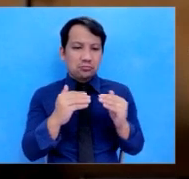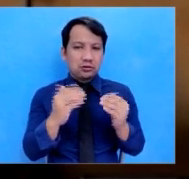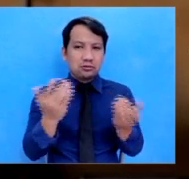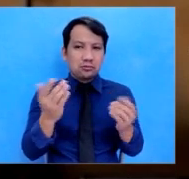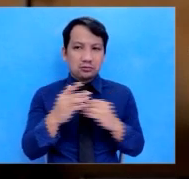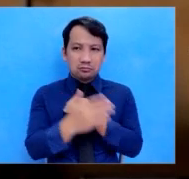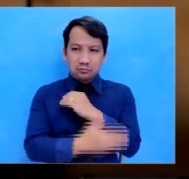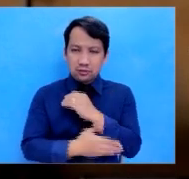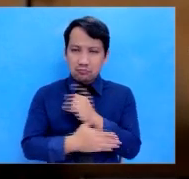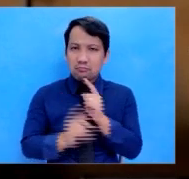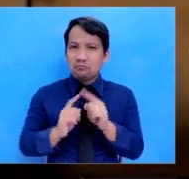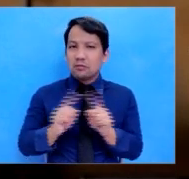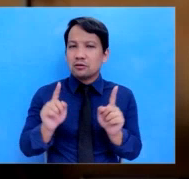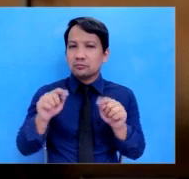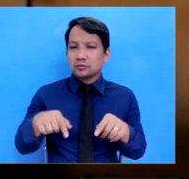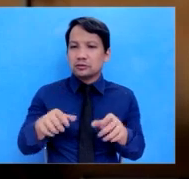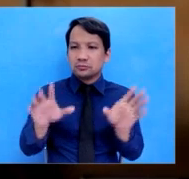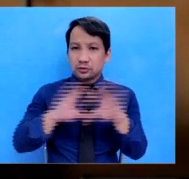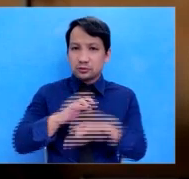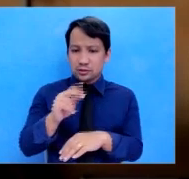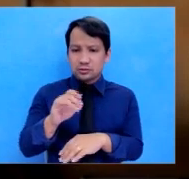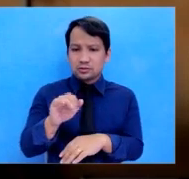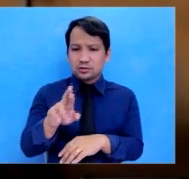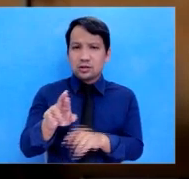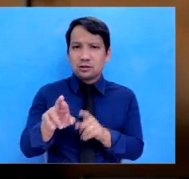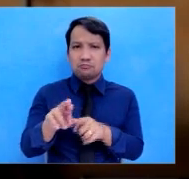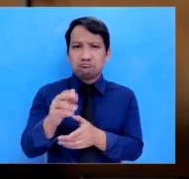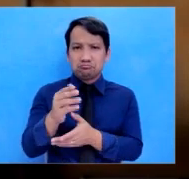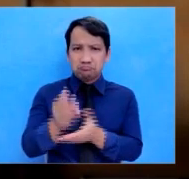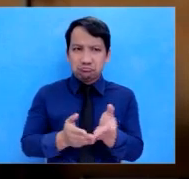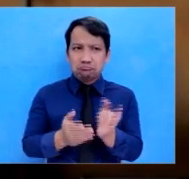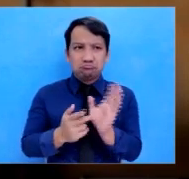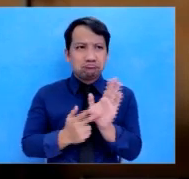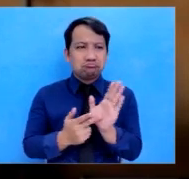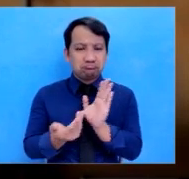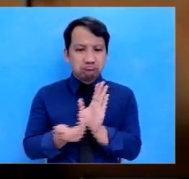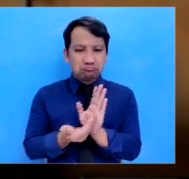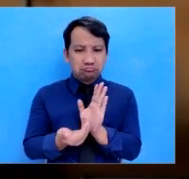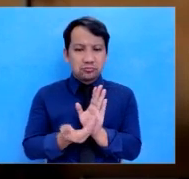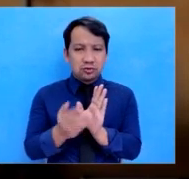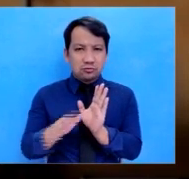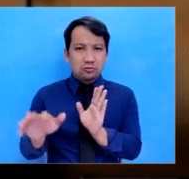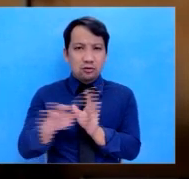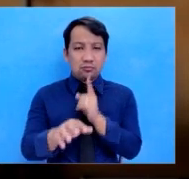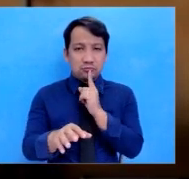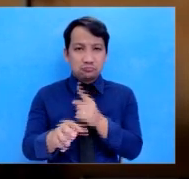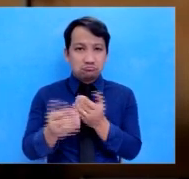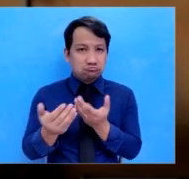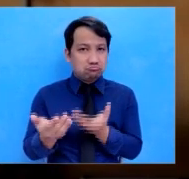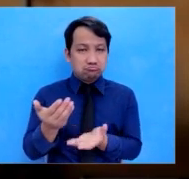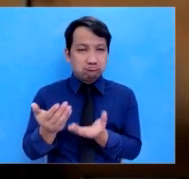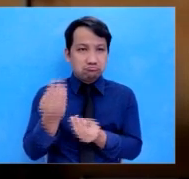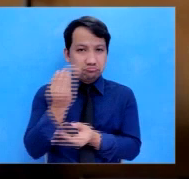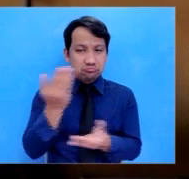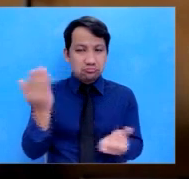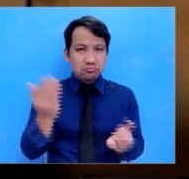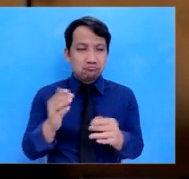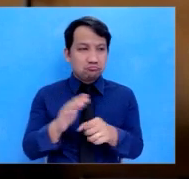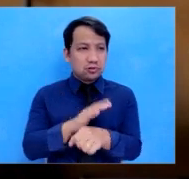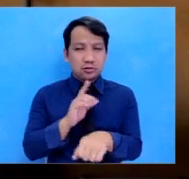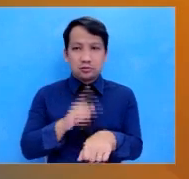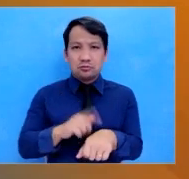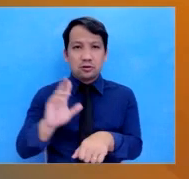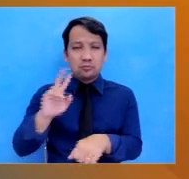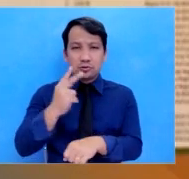Pero in the NCR, there's actually some hope that it actually has peaked as of a few days ago. Pero we're